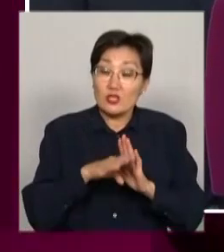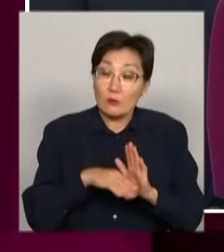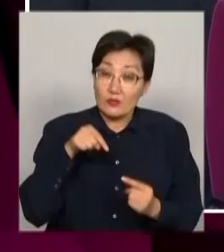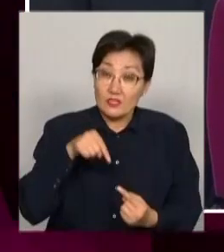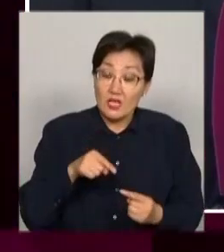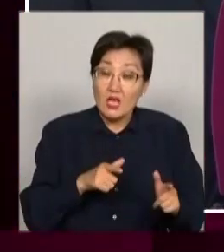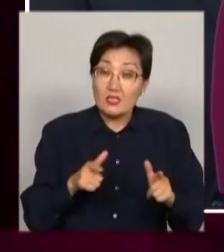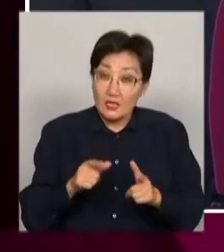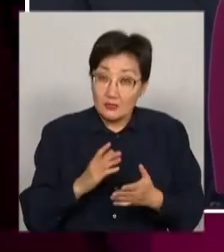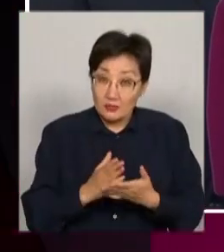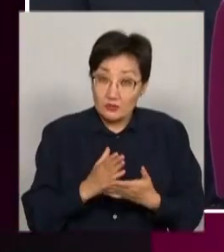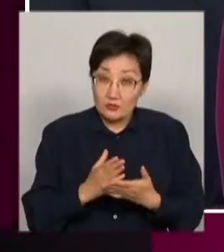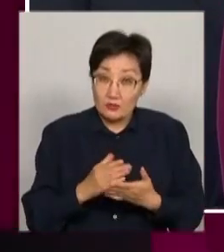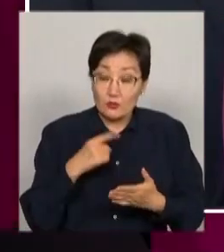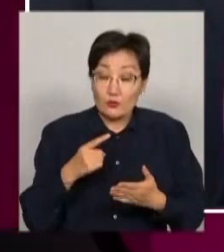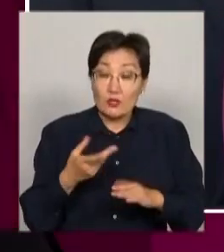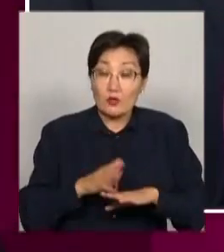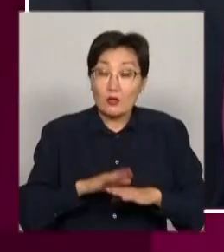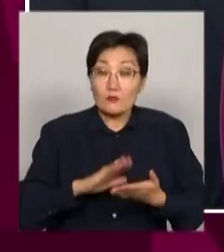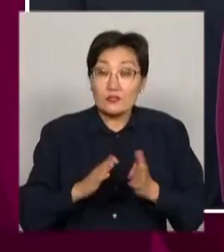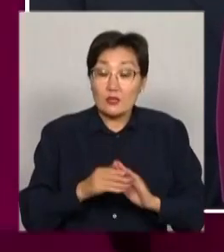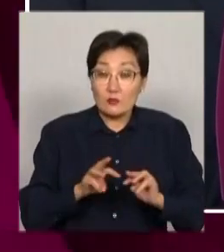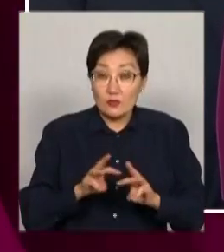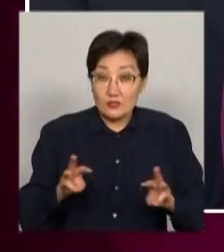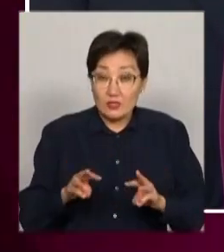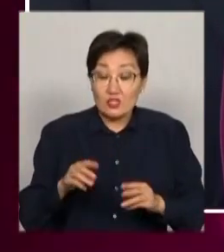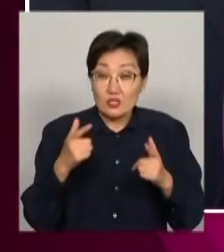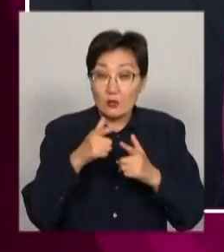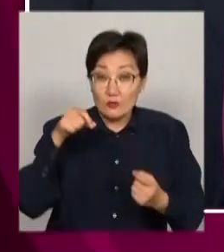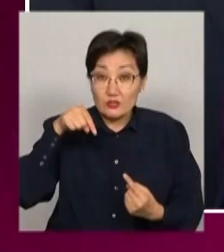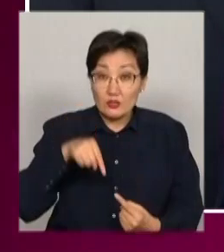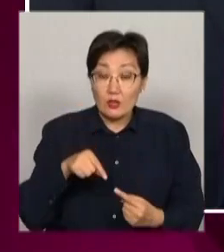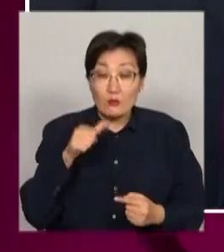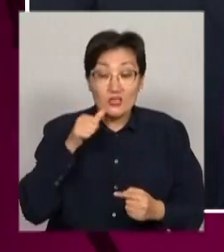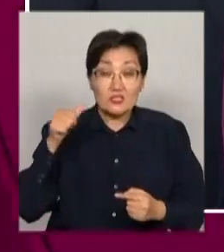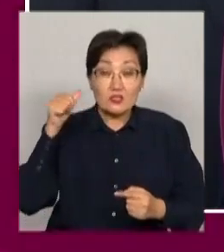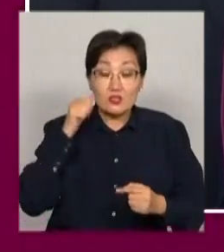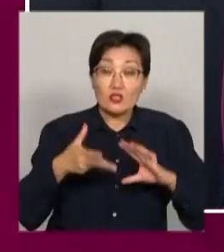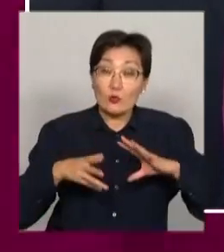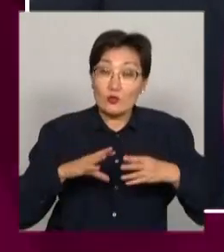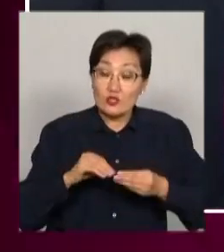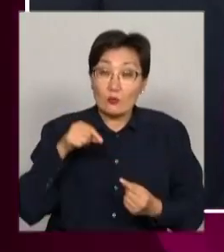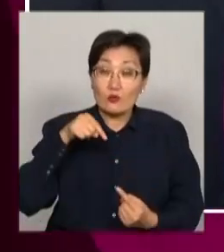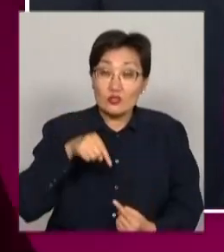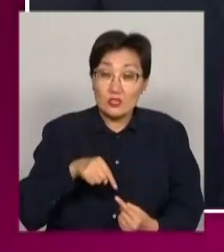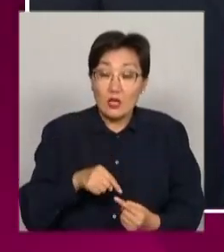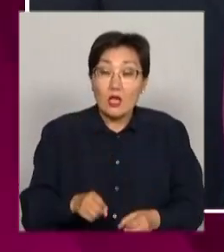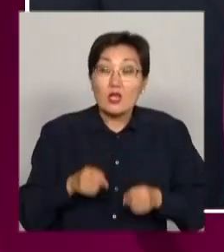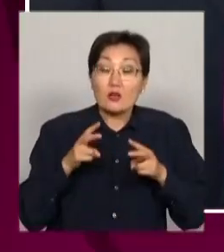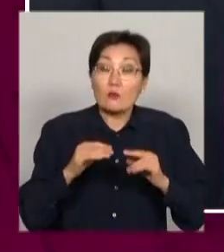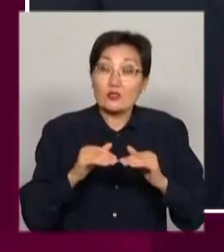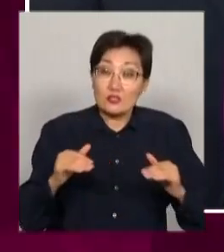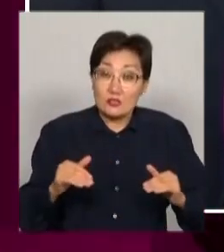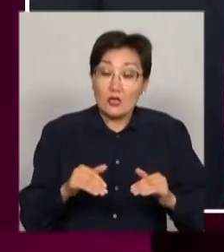бойынша дайындалыпты. Айта кетейін, төтенше жағдай министрлігінің ақпарына сай, былтырғы жылдың қорытындысы бойынша қауіптілік